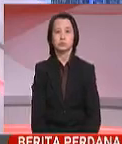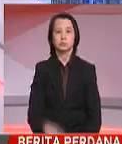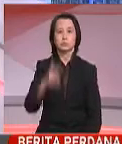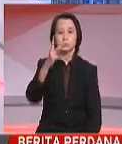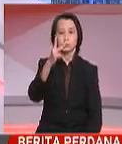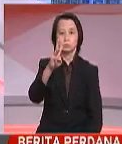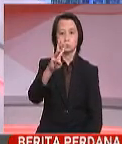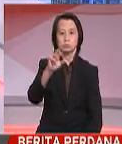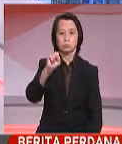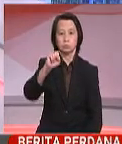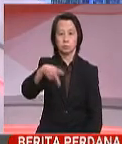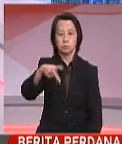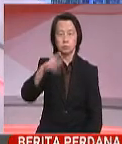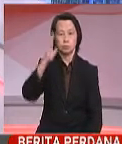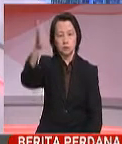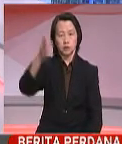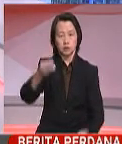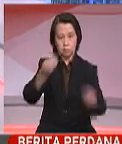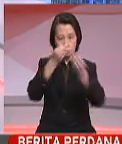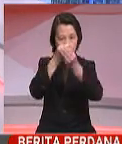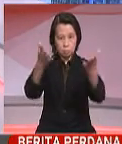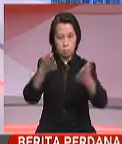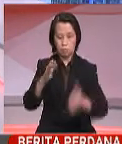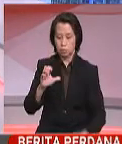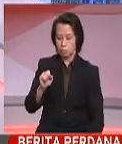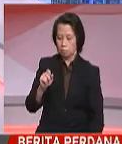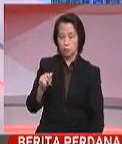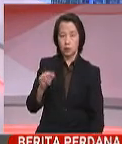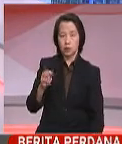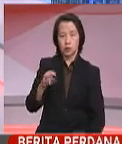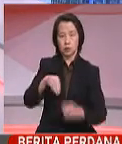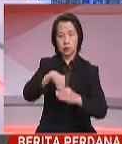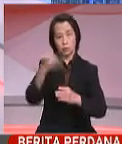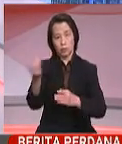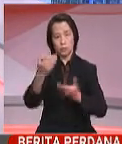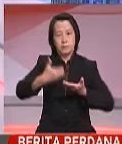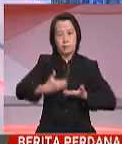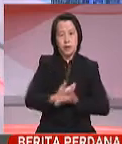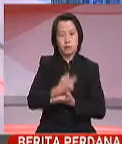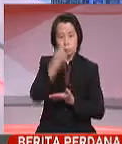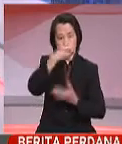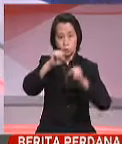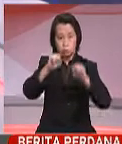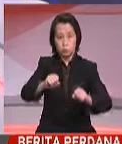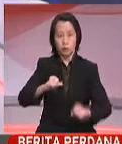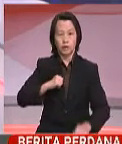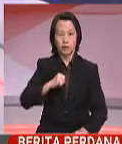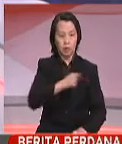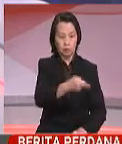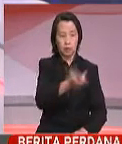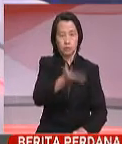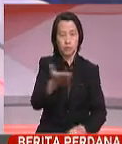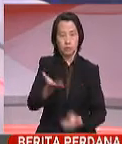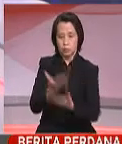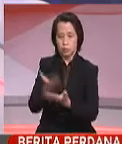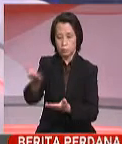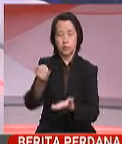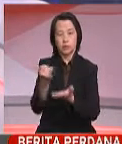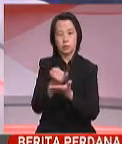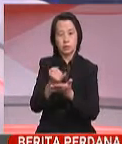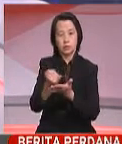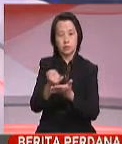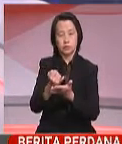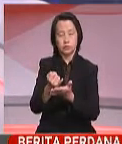kwsp juga akan mengumumkan skim pengeluaran baharu untuk membolehkan ahli membeli produk insurans atau